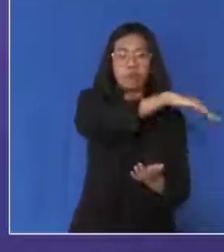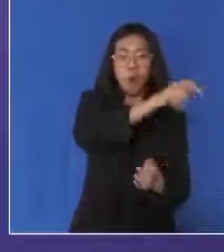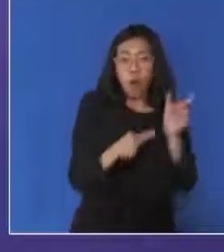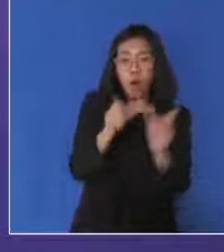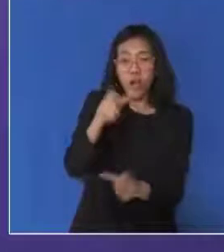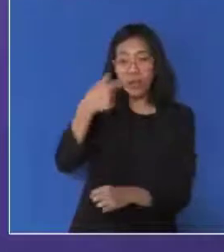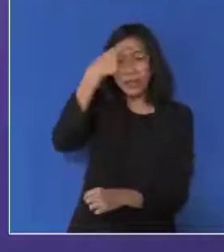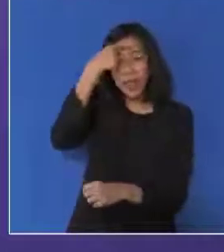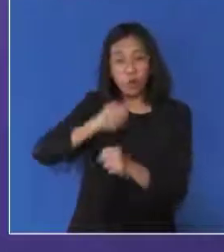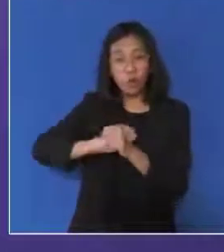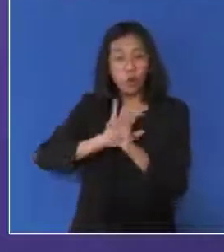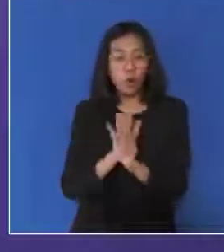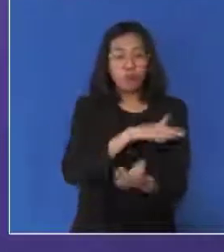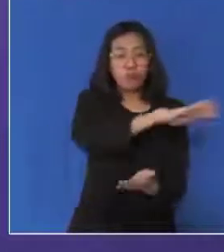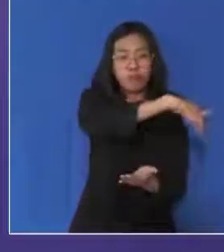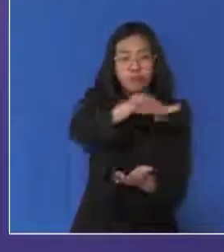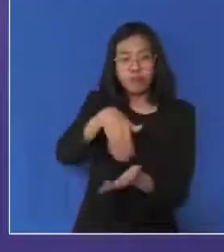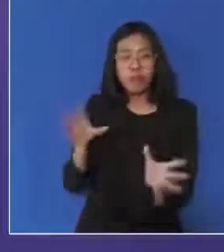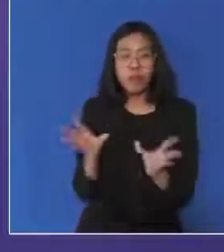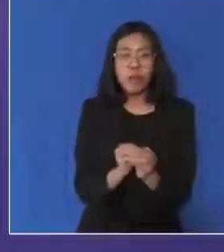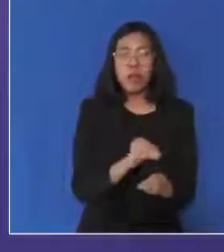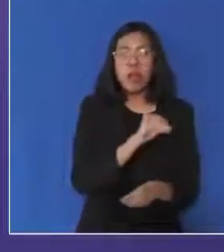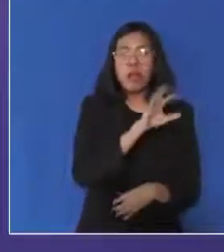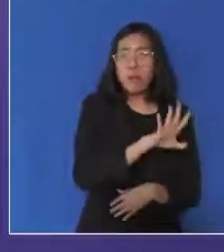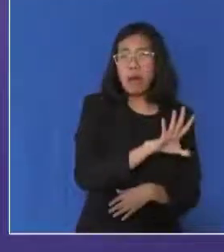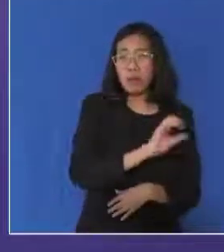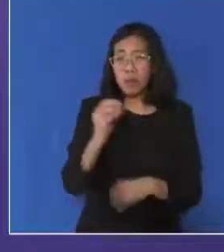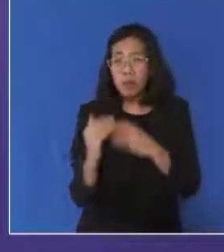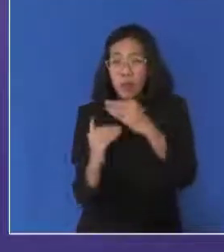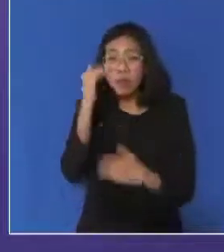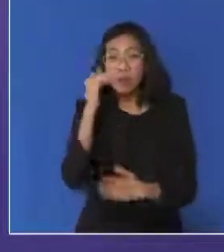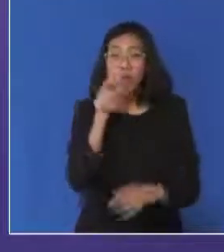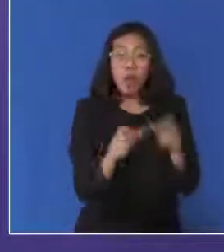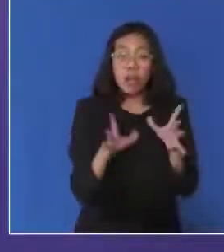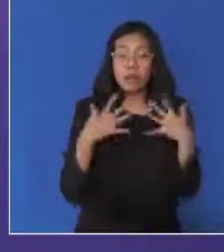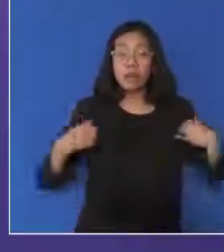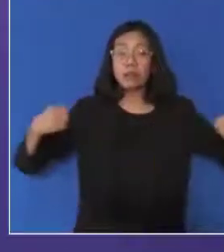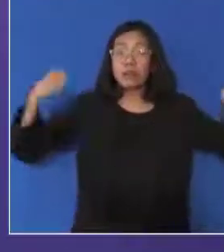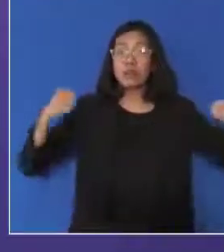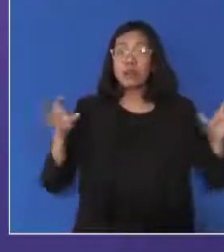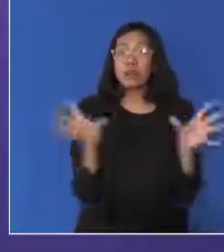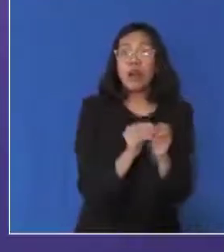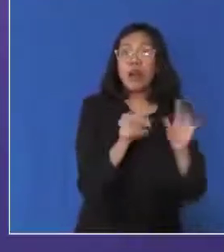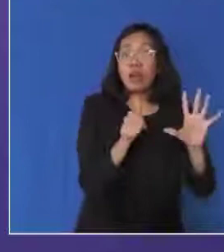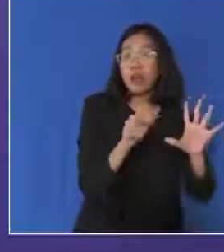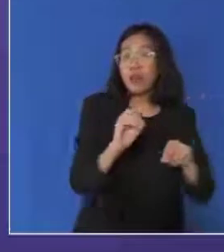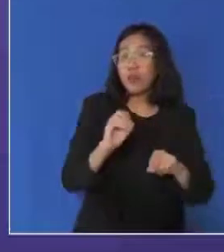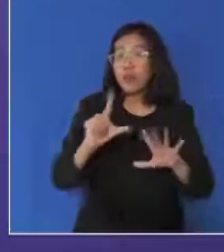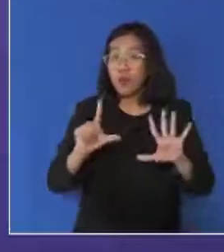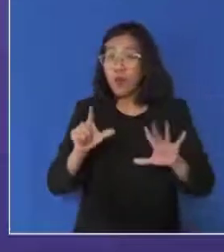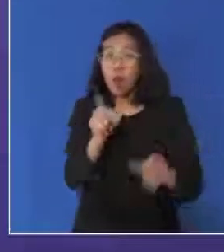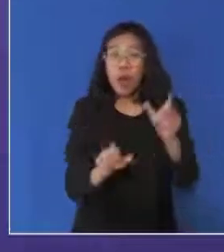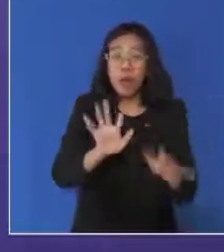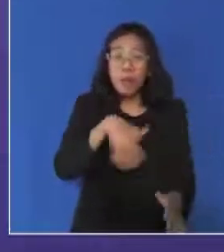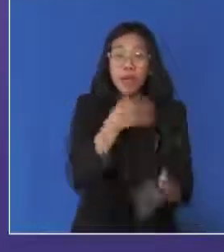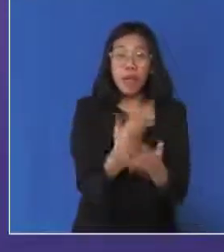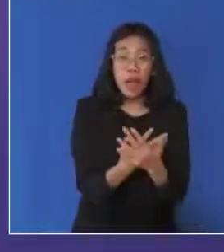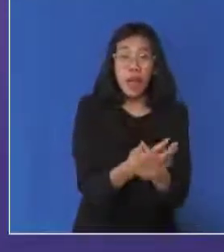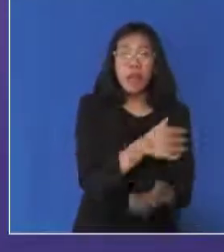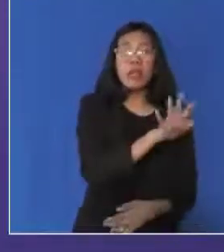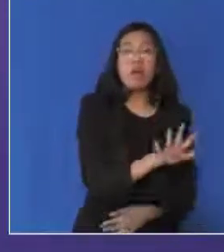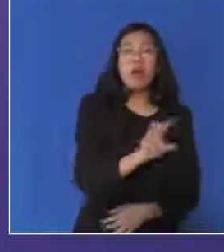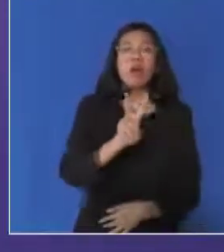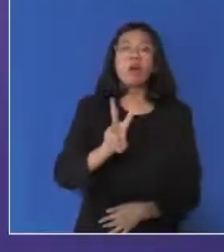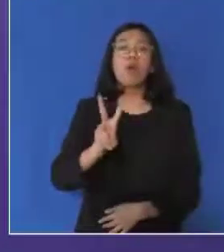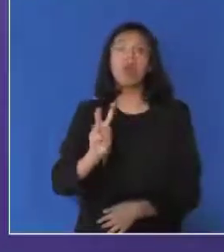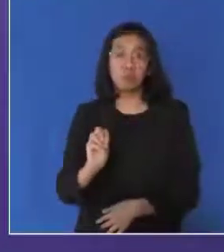covert 19 5123 sembuh 607 dan meninggal 520 sebagaimana disampaikan